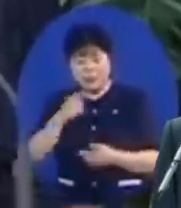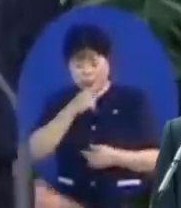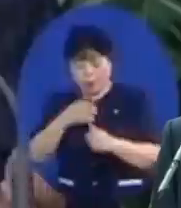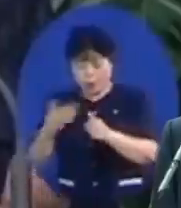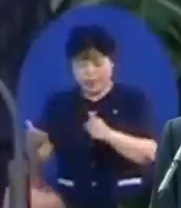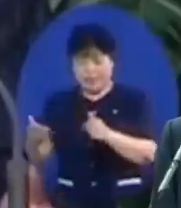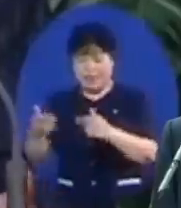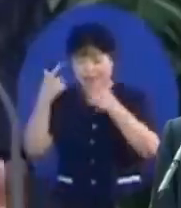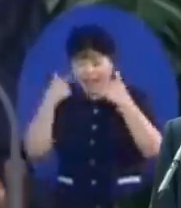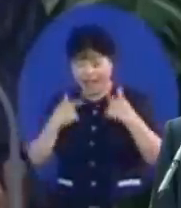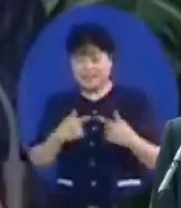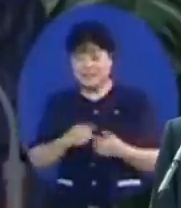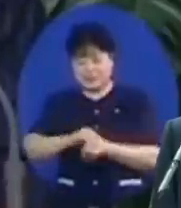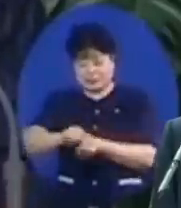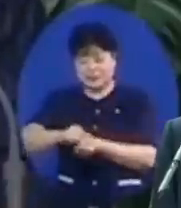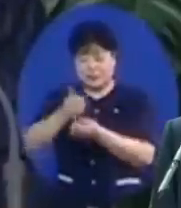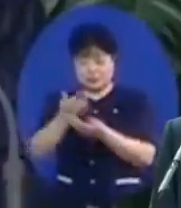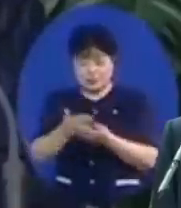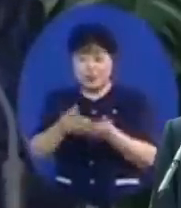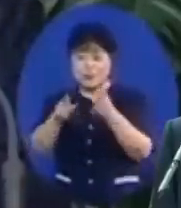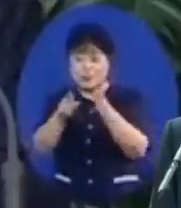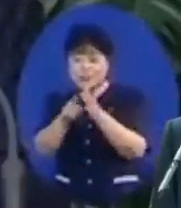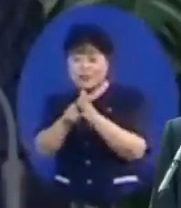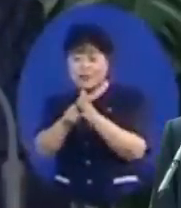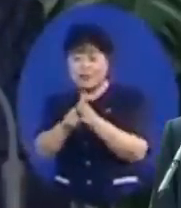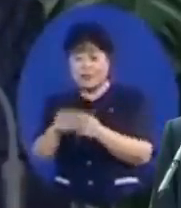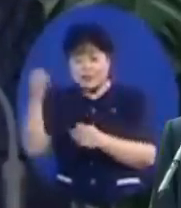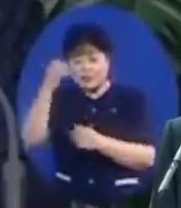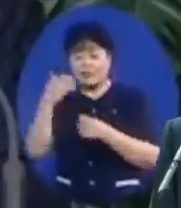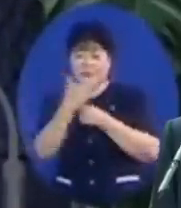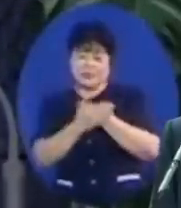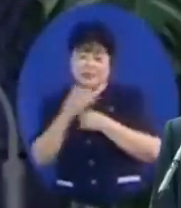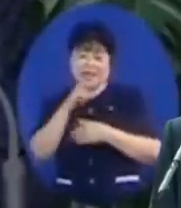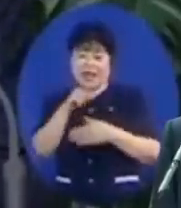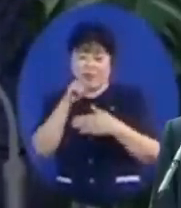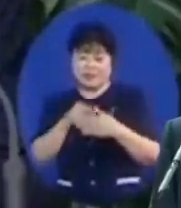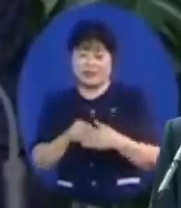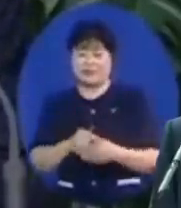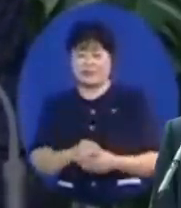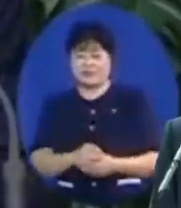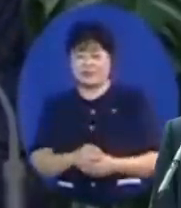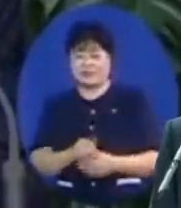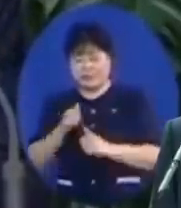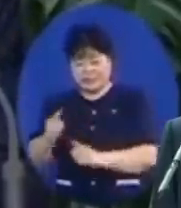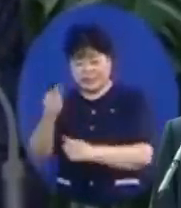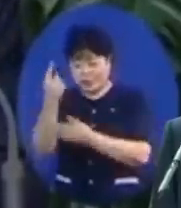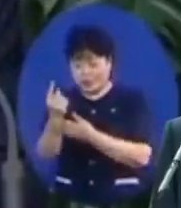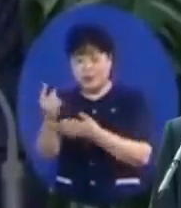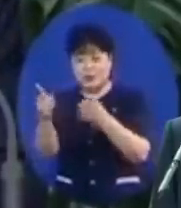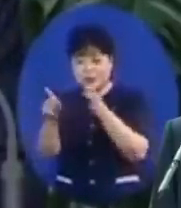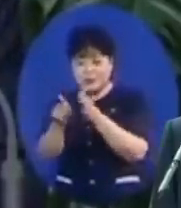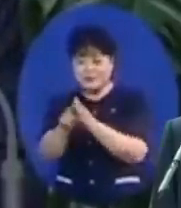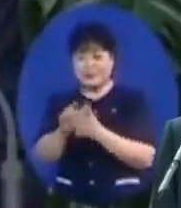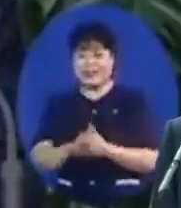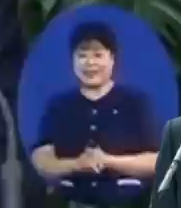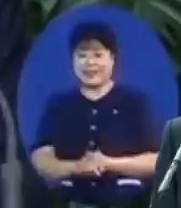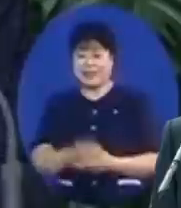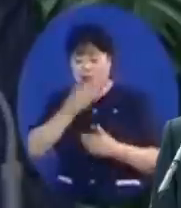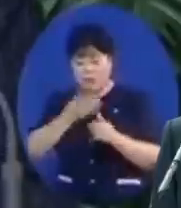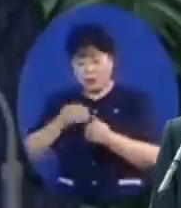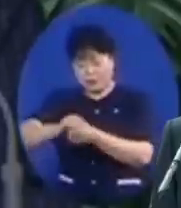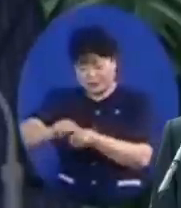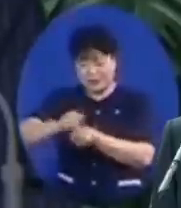보혈이 언제나 우리를 씻기 위해서 성령의 은혜 가운데서 우리를 따라다니는 것입니다.